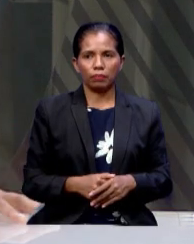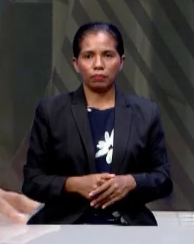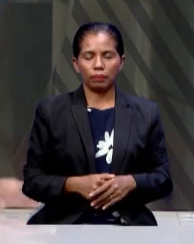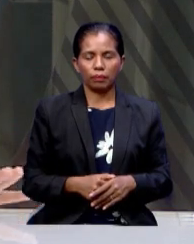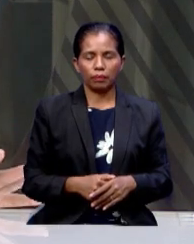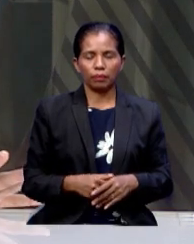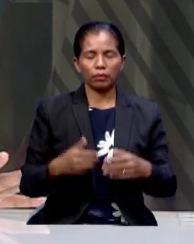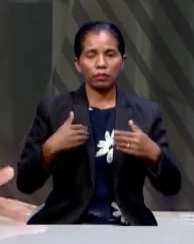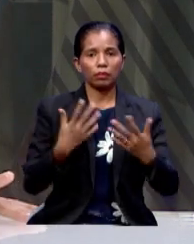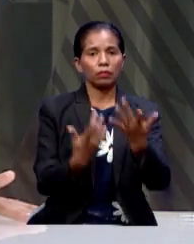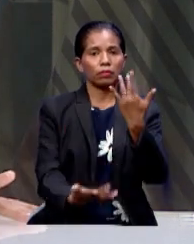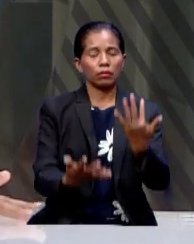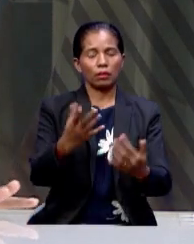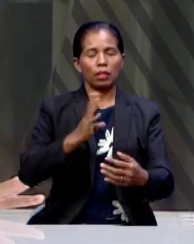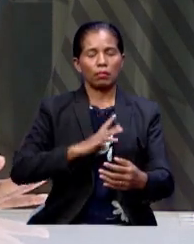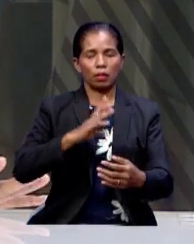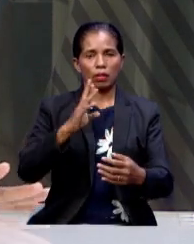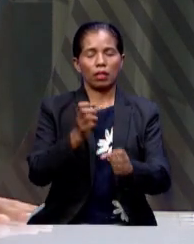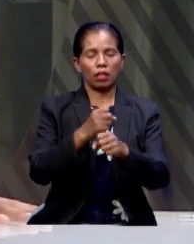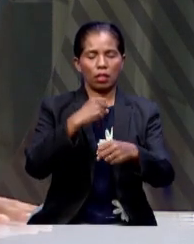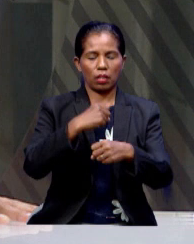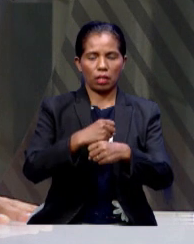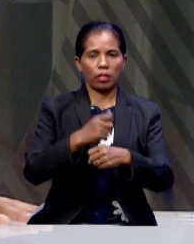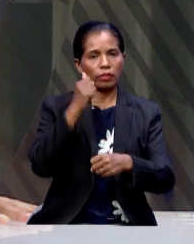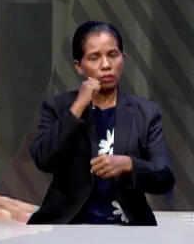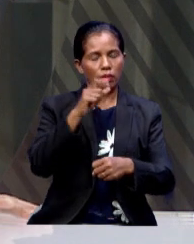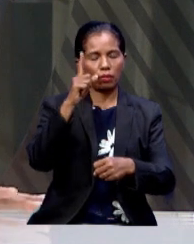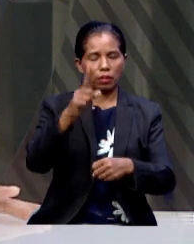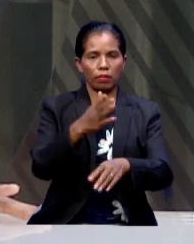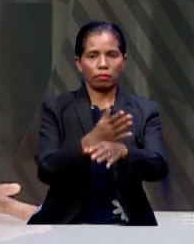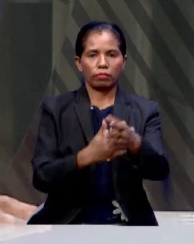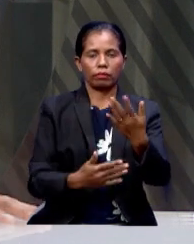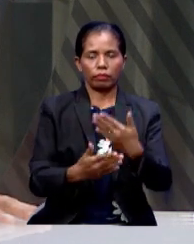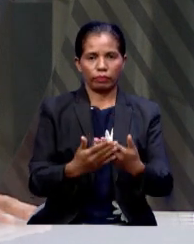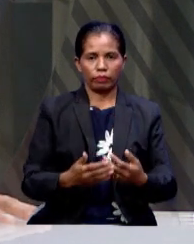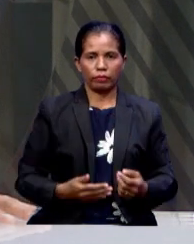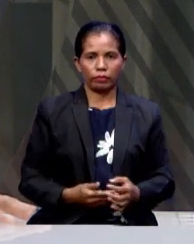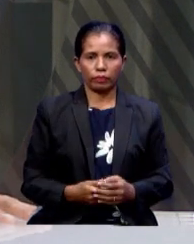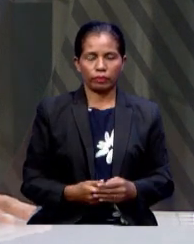Acontece incêndio em Becora, resulta Joana da Costa retancar toda.